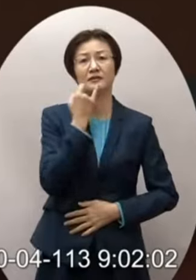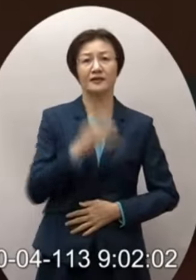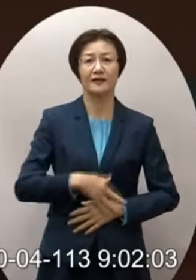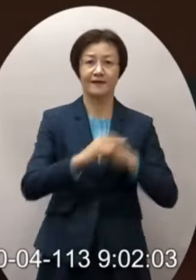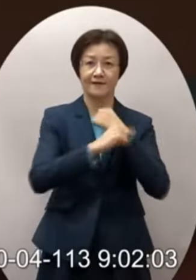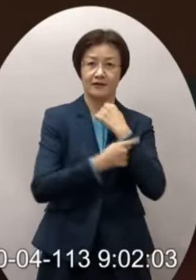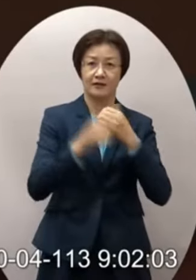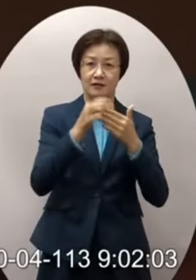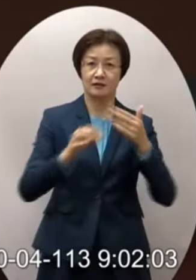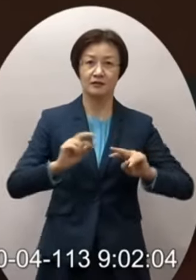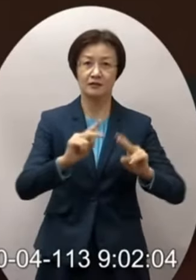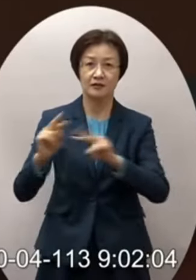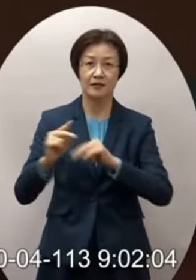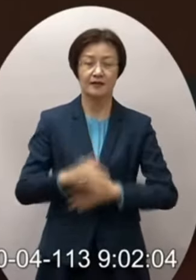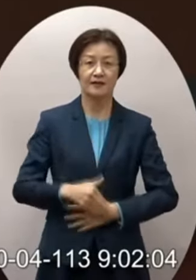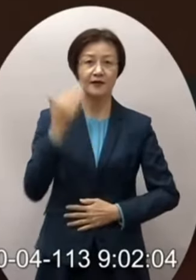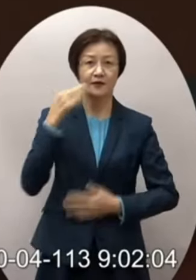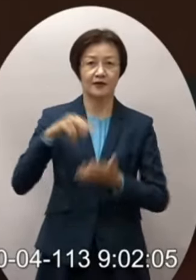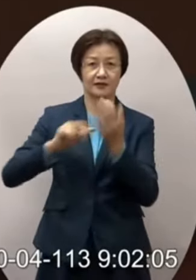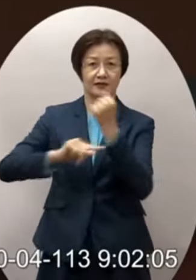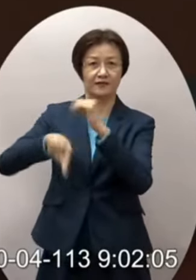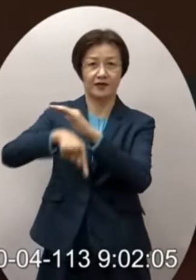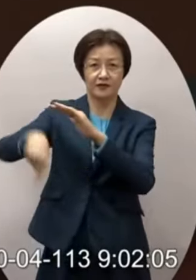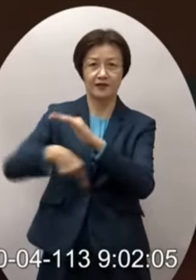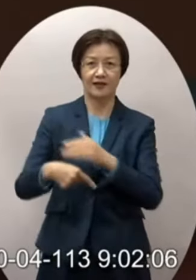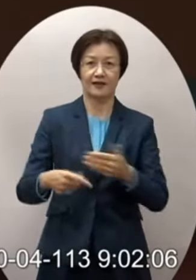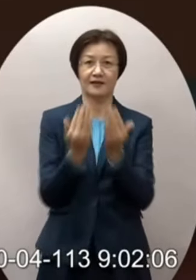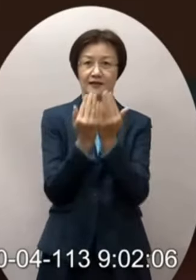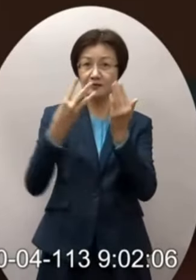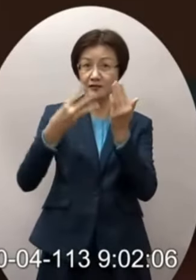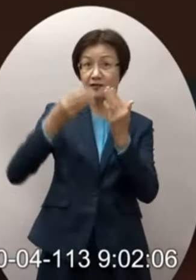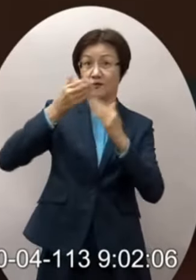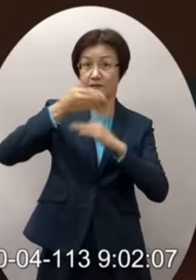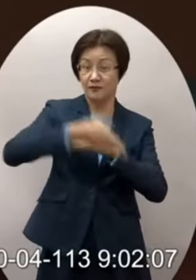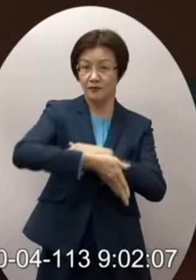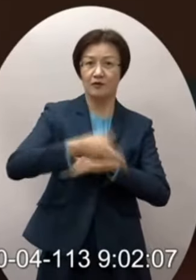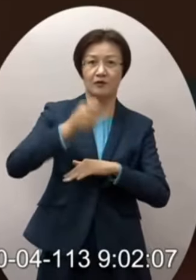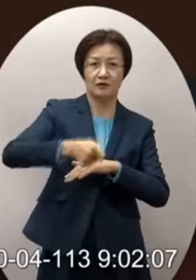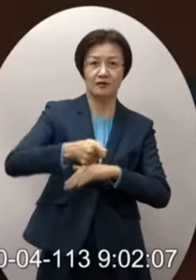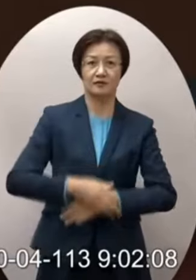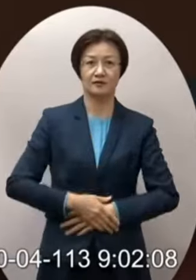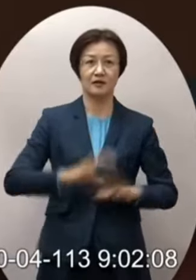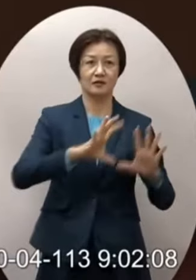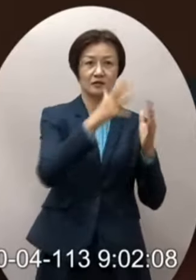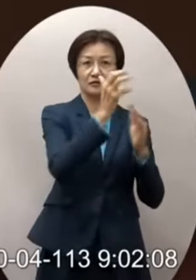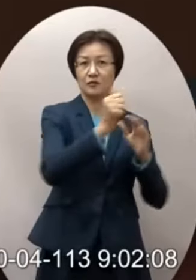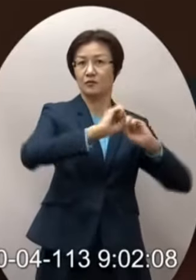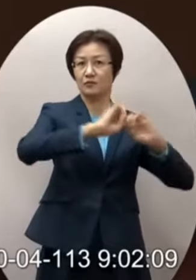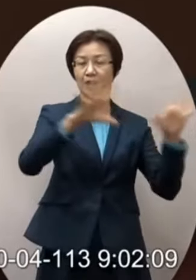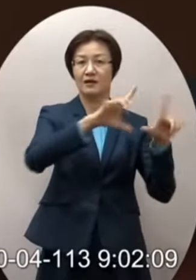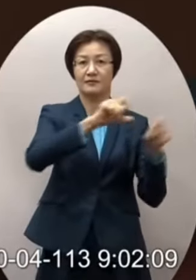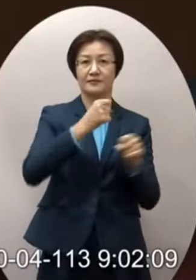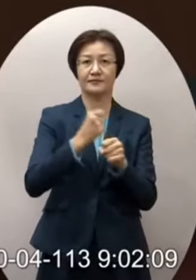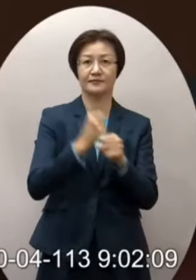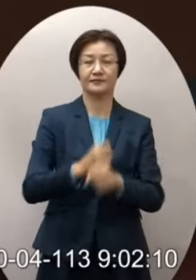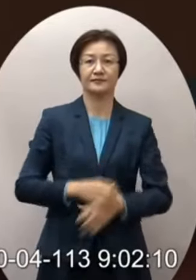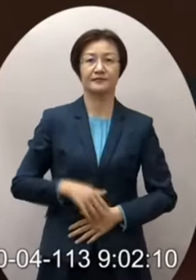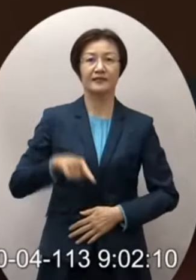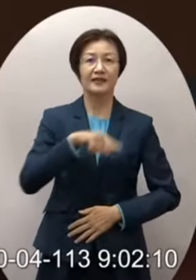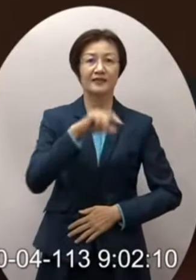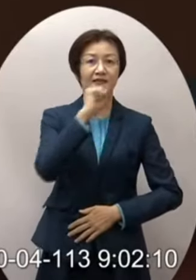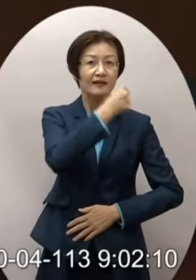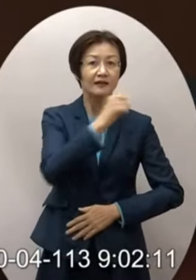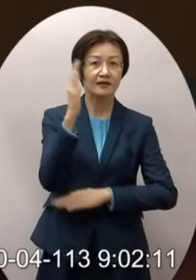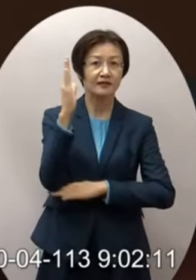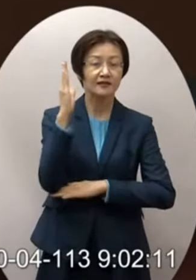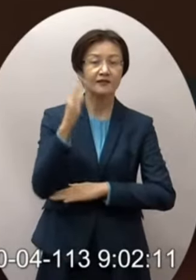律修订只要经过立法院三读通过，总统公告实施，我们的政府